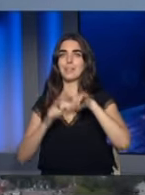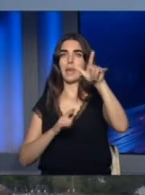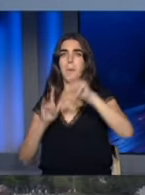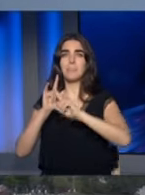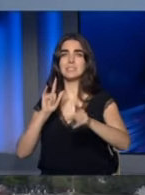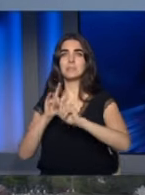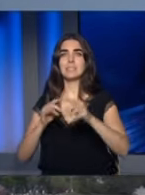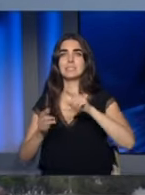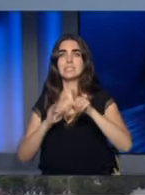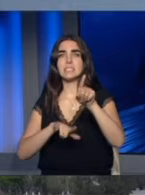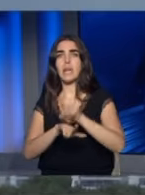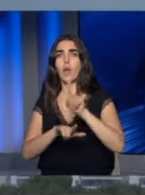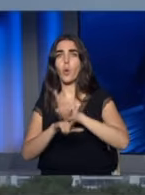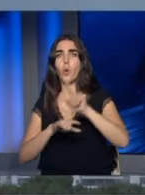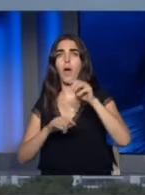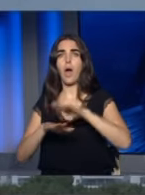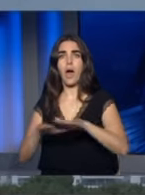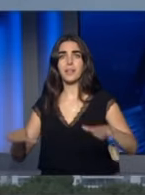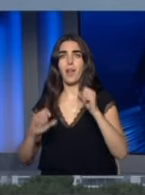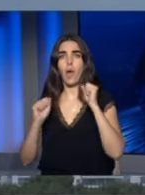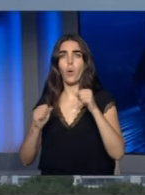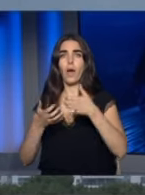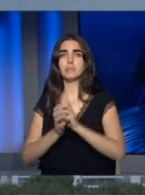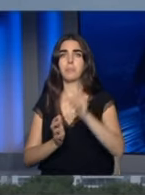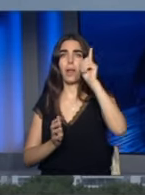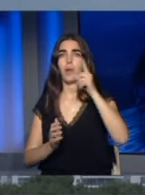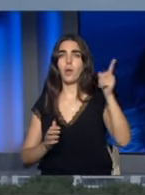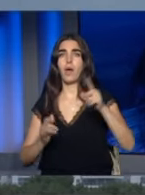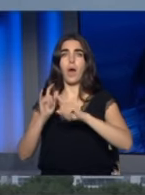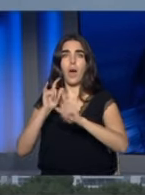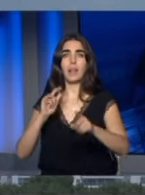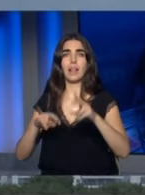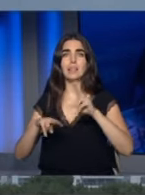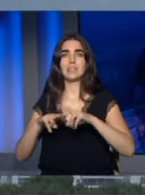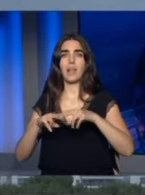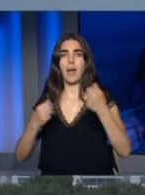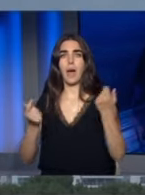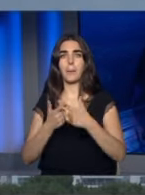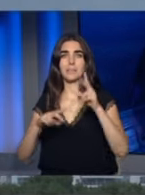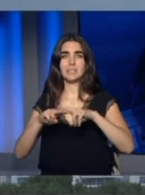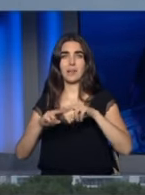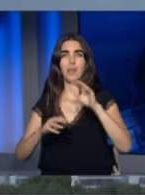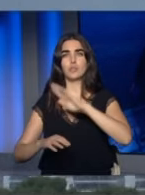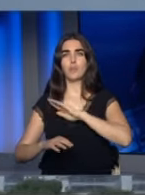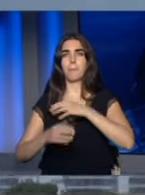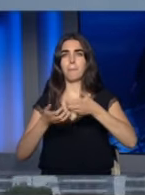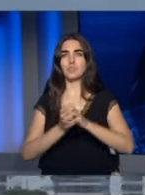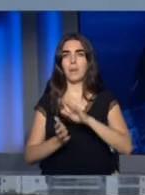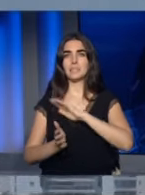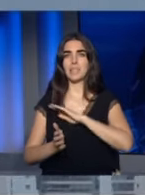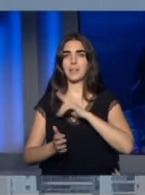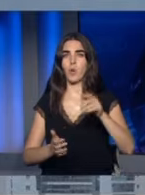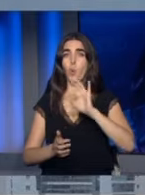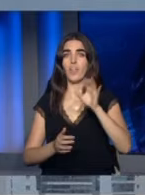طائره مسيره اسرائيليه بصاروخ ارض جو اطلقه الحزب بان اغارت طائرات حربيه اسرائيليه على مجمع